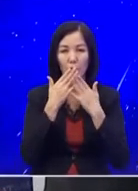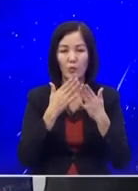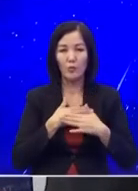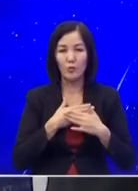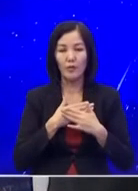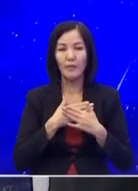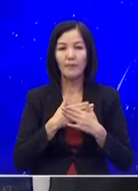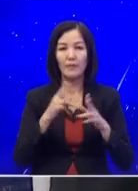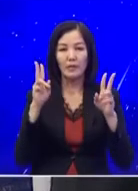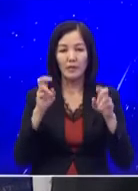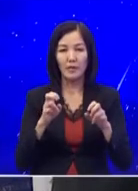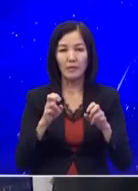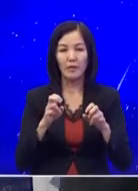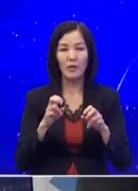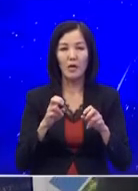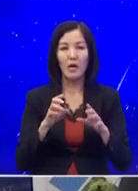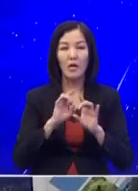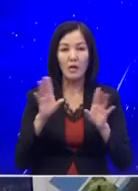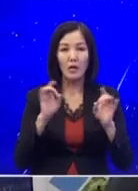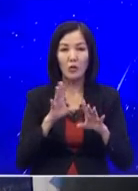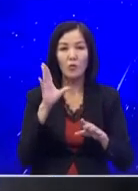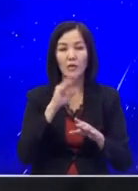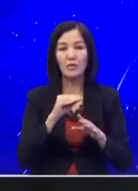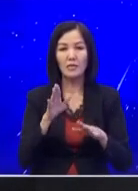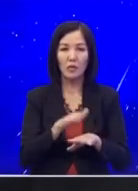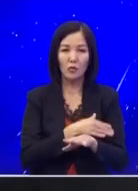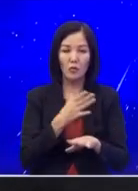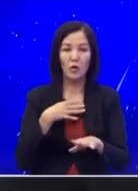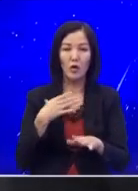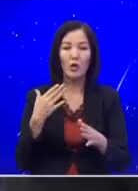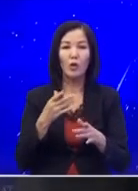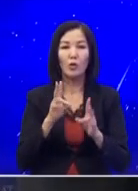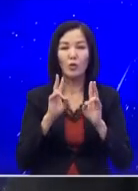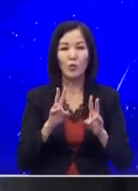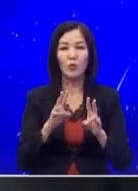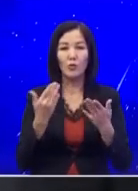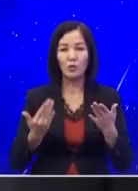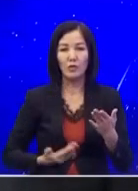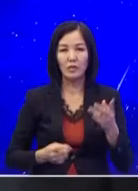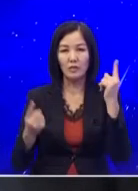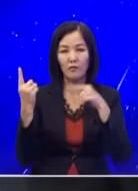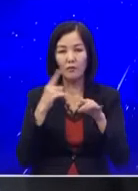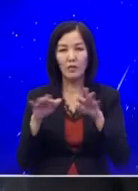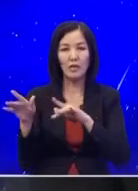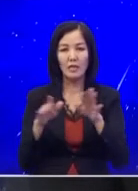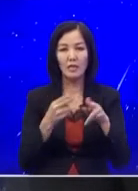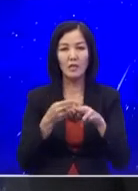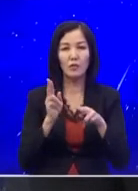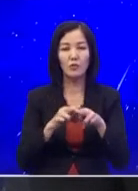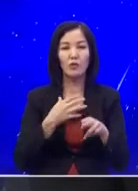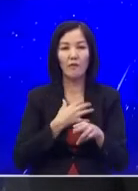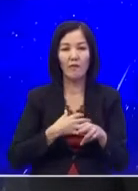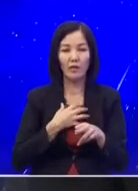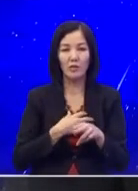могу разглагольствовать достаточно долго, но за него уже многое говорит вся его жизненная и творческая деятельность. Добавлю только одно.